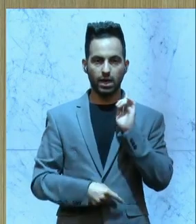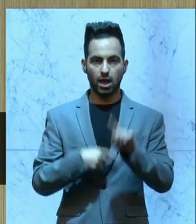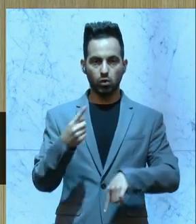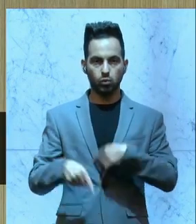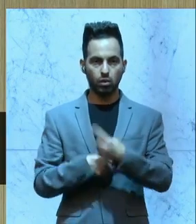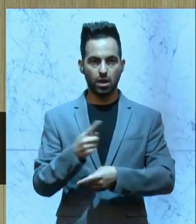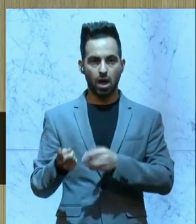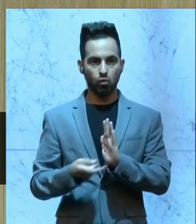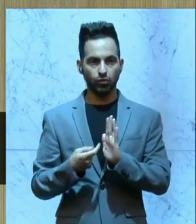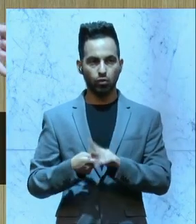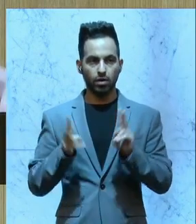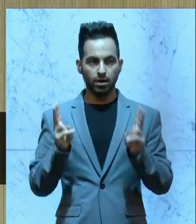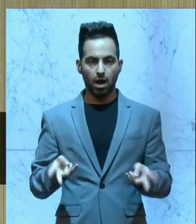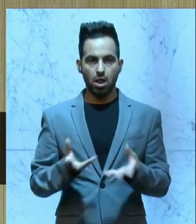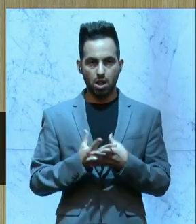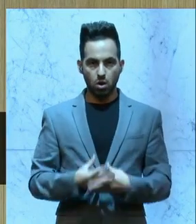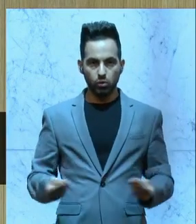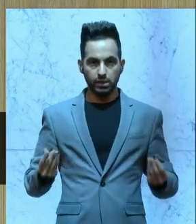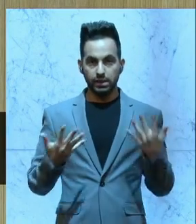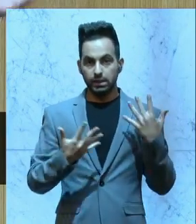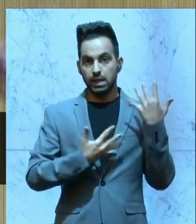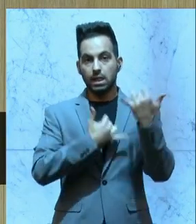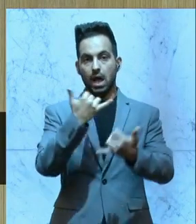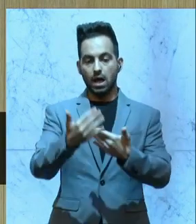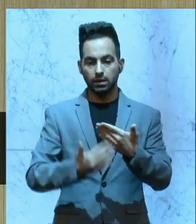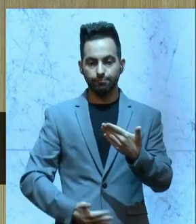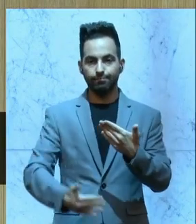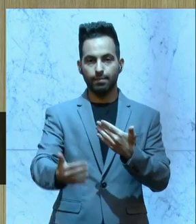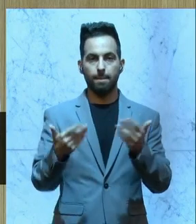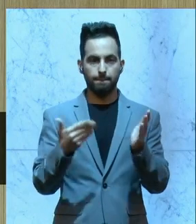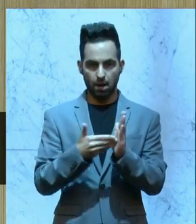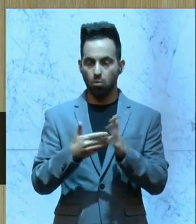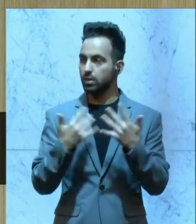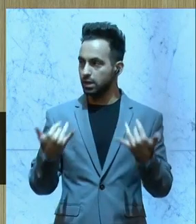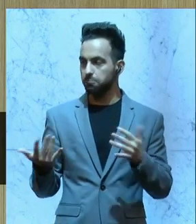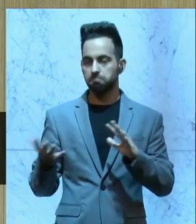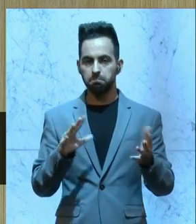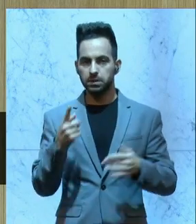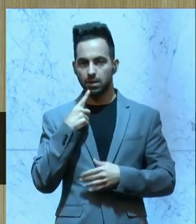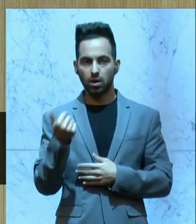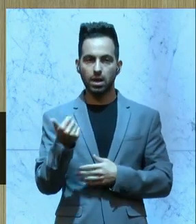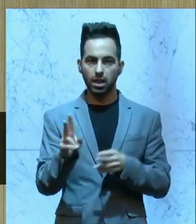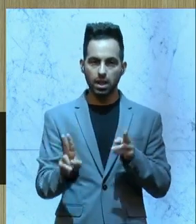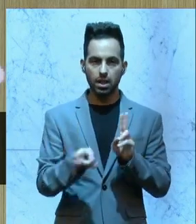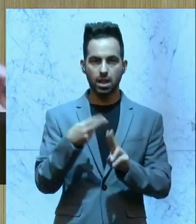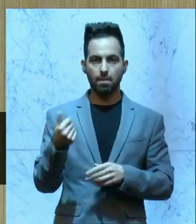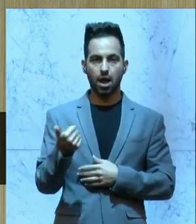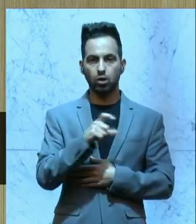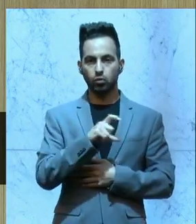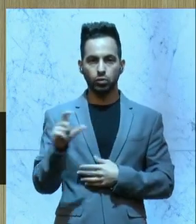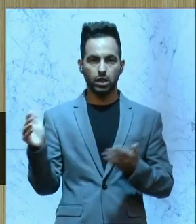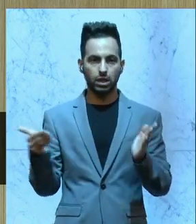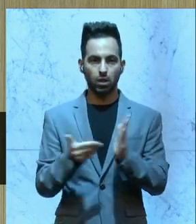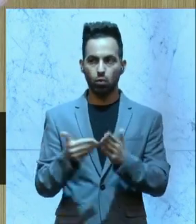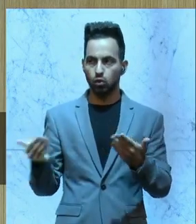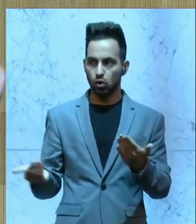auch lösen. Wir brauchen in 10 Jahren, die Zahlen variieren jetzt, also knapp 100.000 neue Pflegekräfte. Jetzt kann man